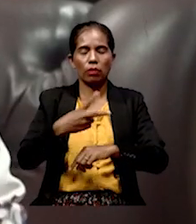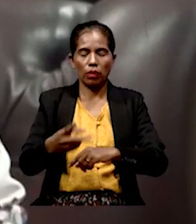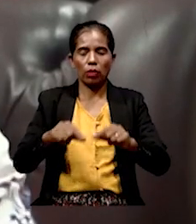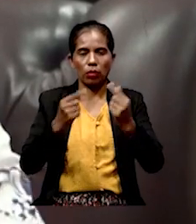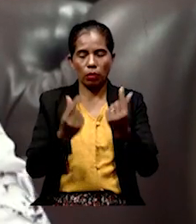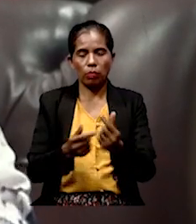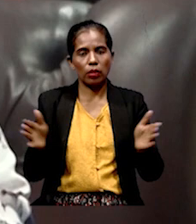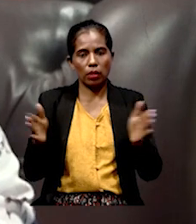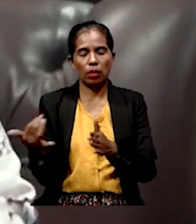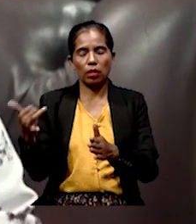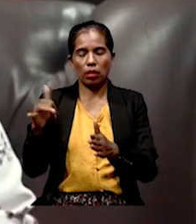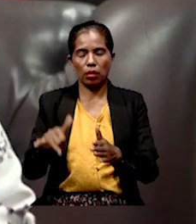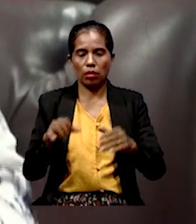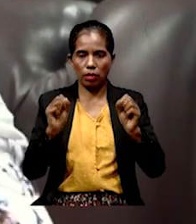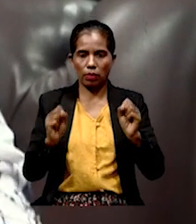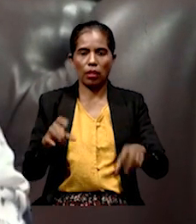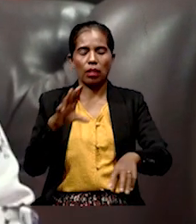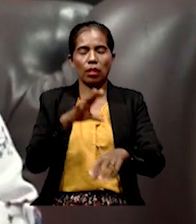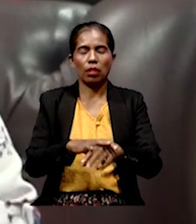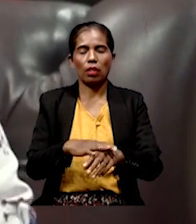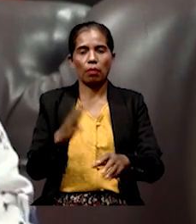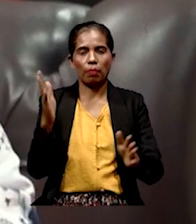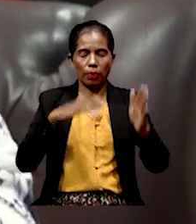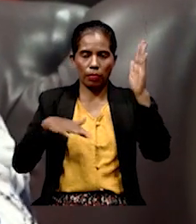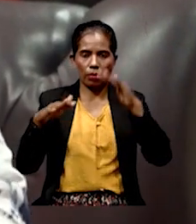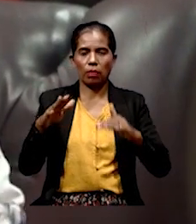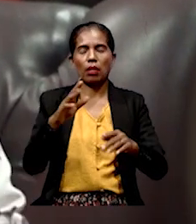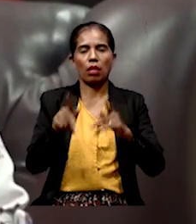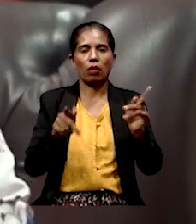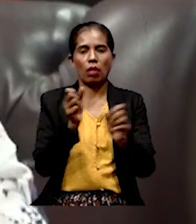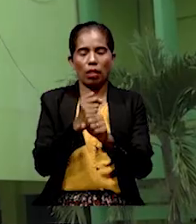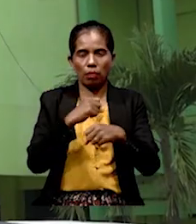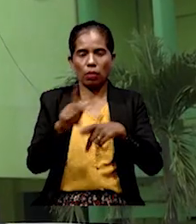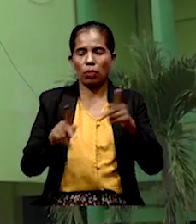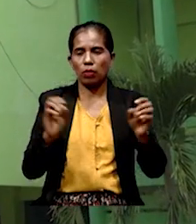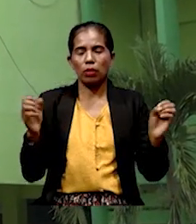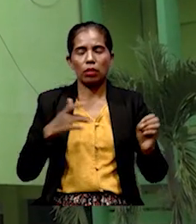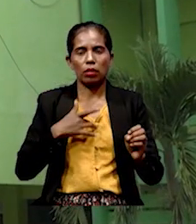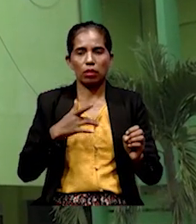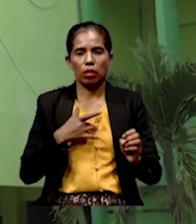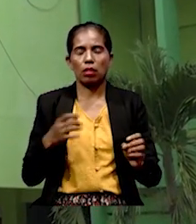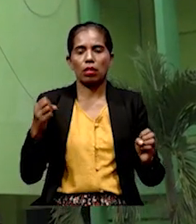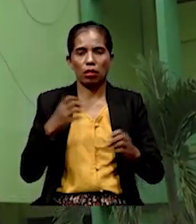sira Wadi halo perturbasaun ba orden publiku, nune halo emahotu la senti seguru. Napoleon Xavier Justinian Nano.